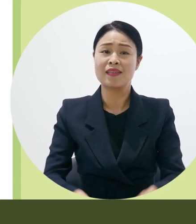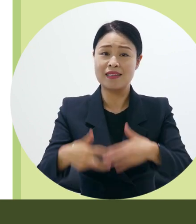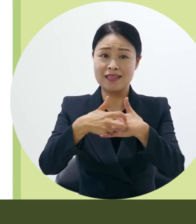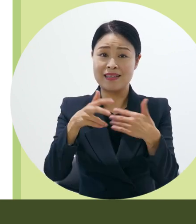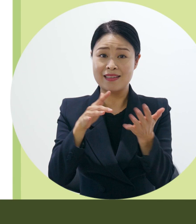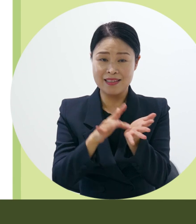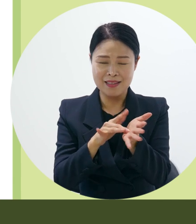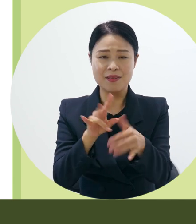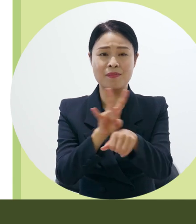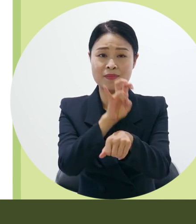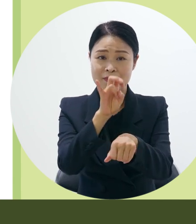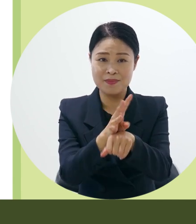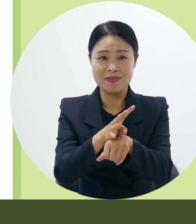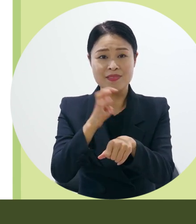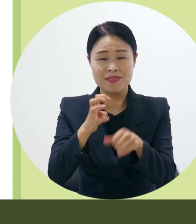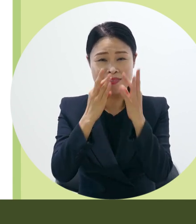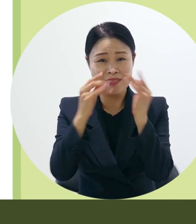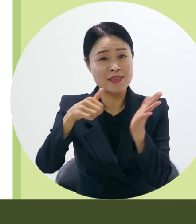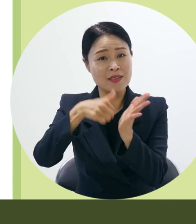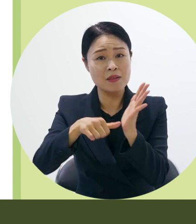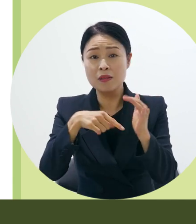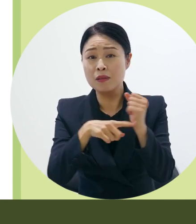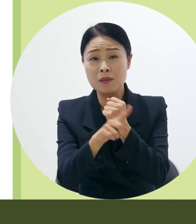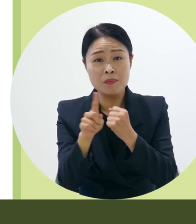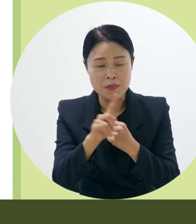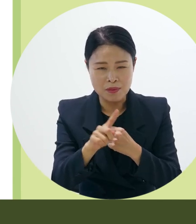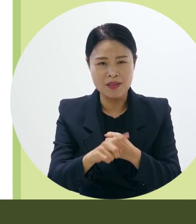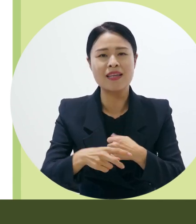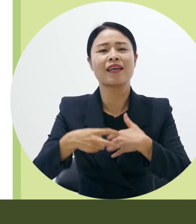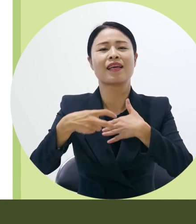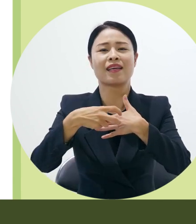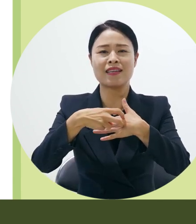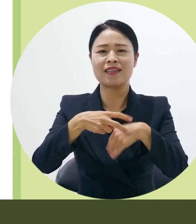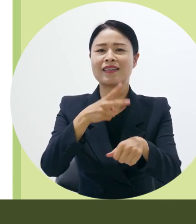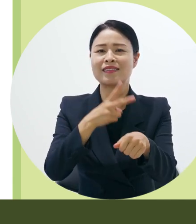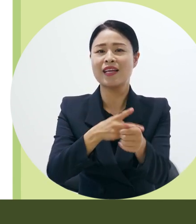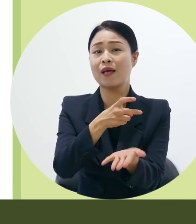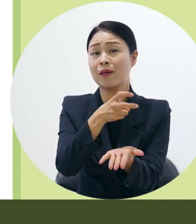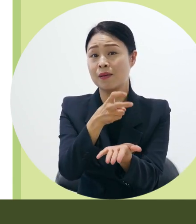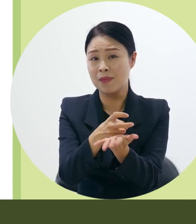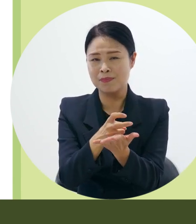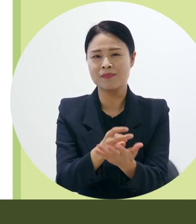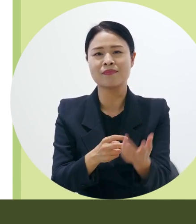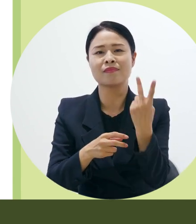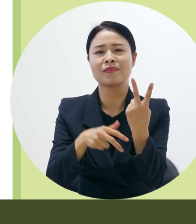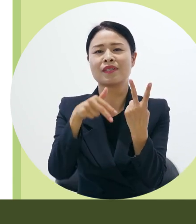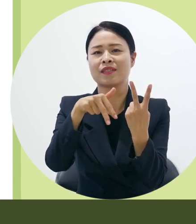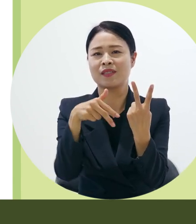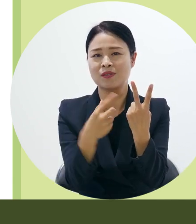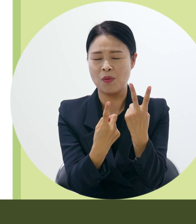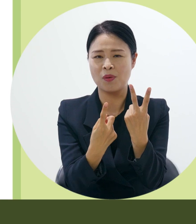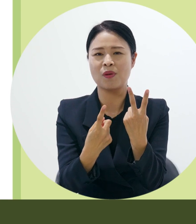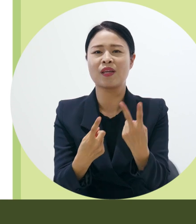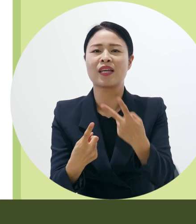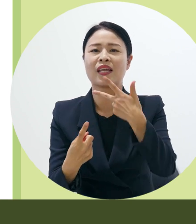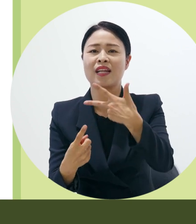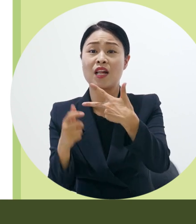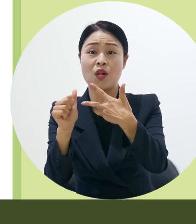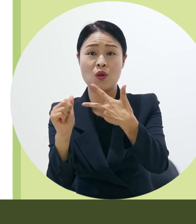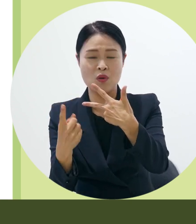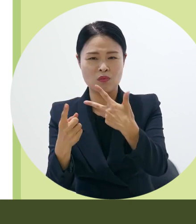의약외품이란 약사법 제2조 제7호에 규정하는 것과 같이 다음 항목의 어느 하나에